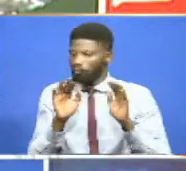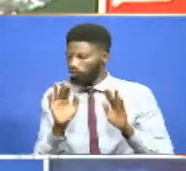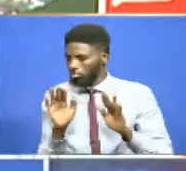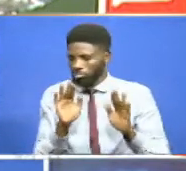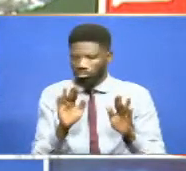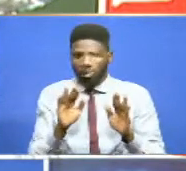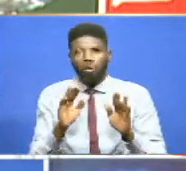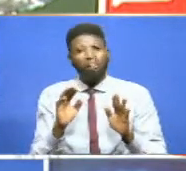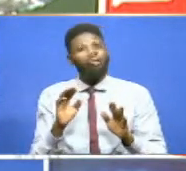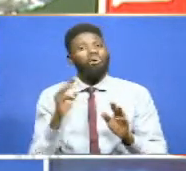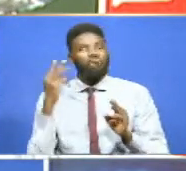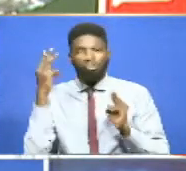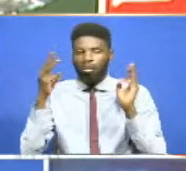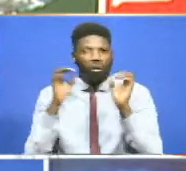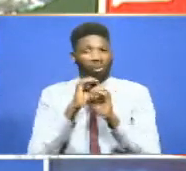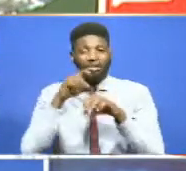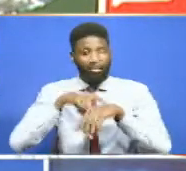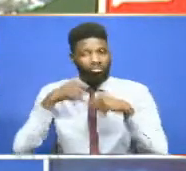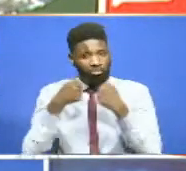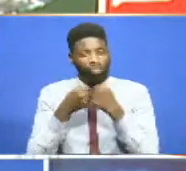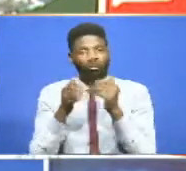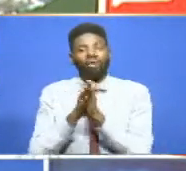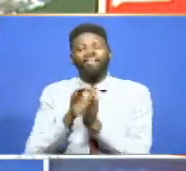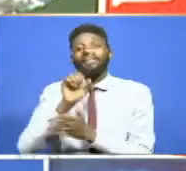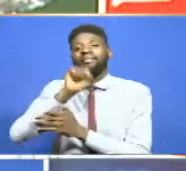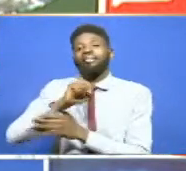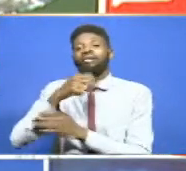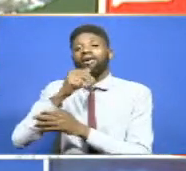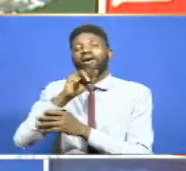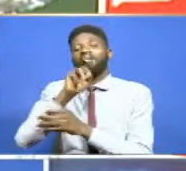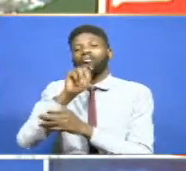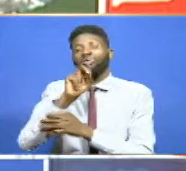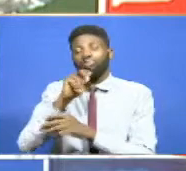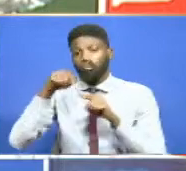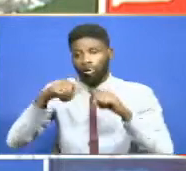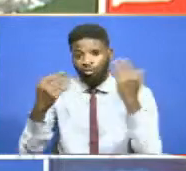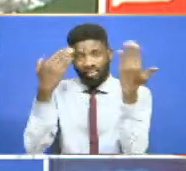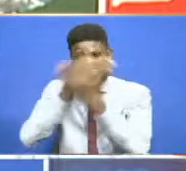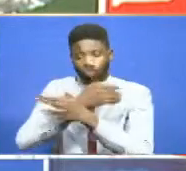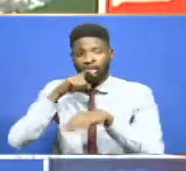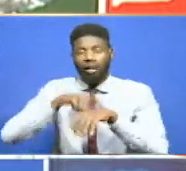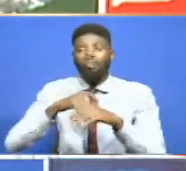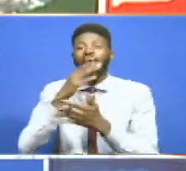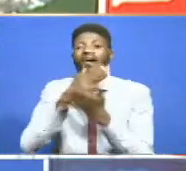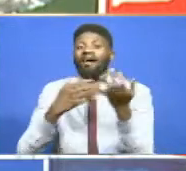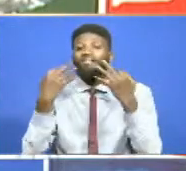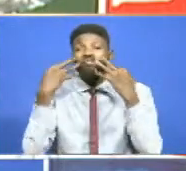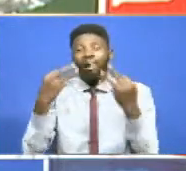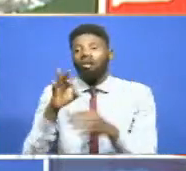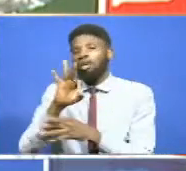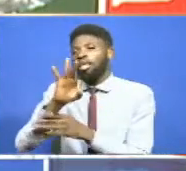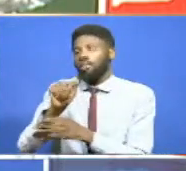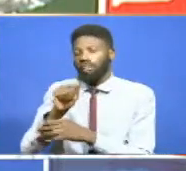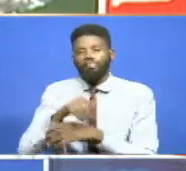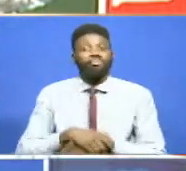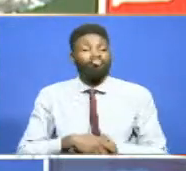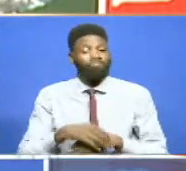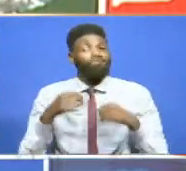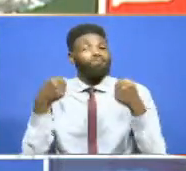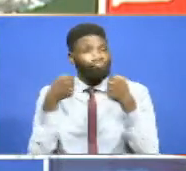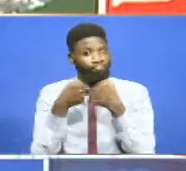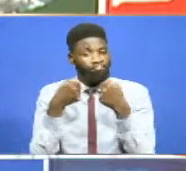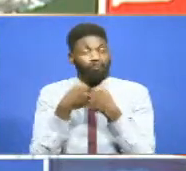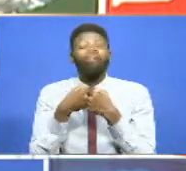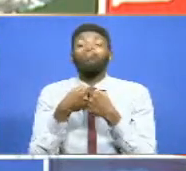huku ikichuana na Southampton usiku wa leo kwenye nusu finali ya kuwania dimba la FA. Mechi hiyo itakayochezwa ugani Wembley